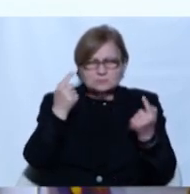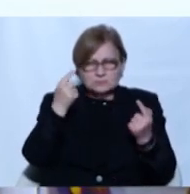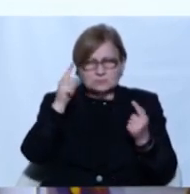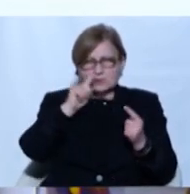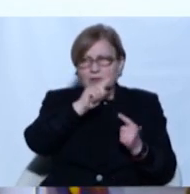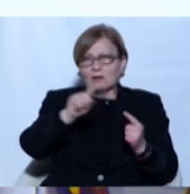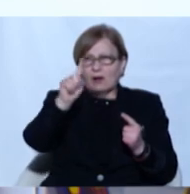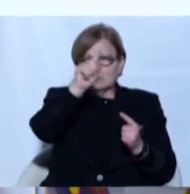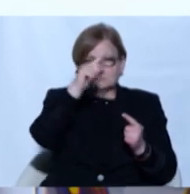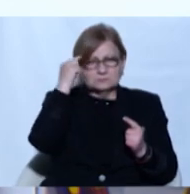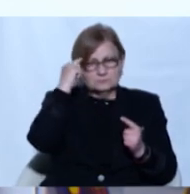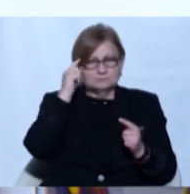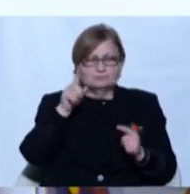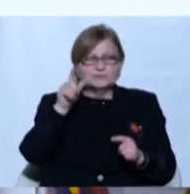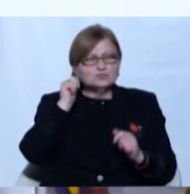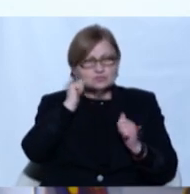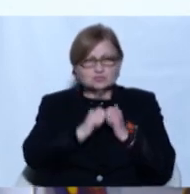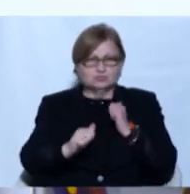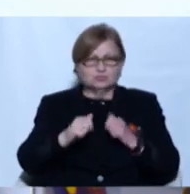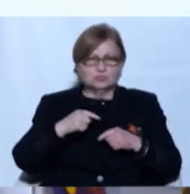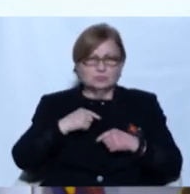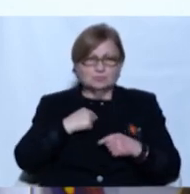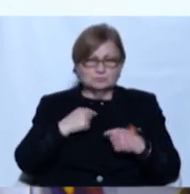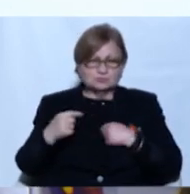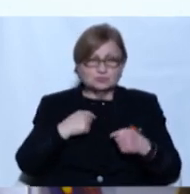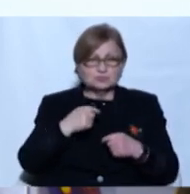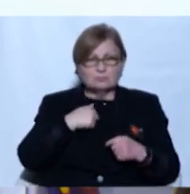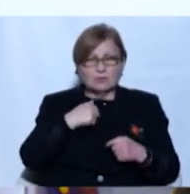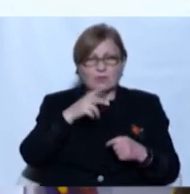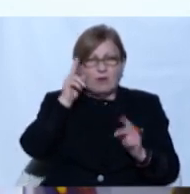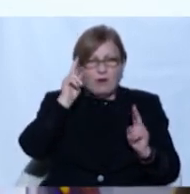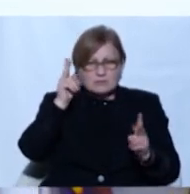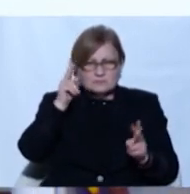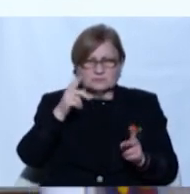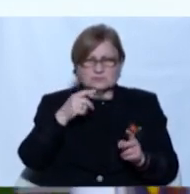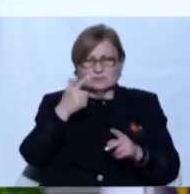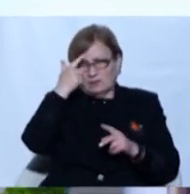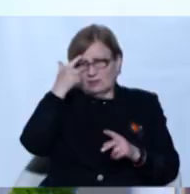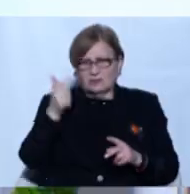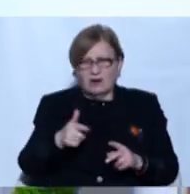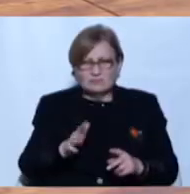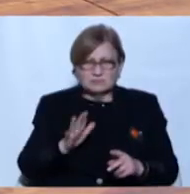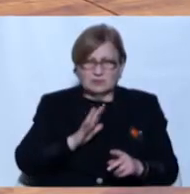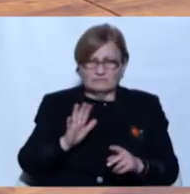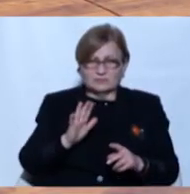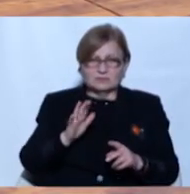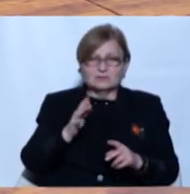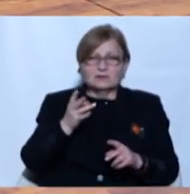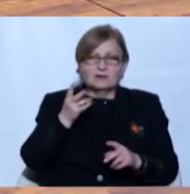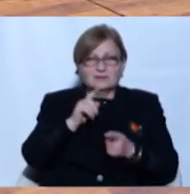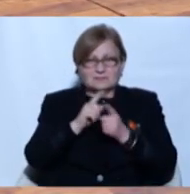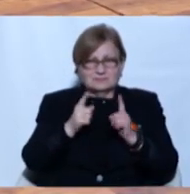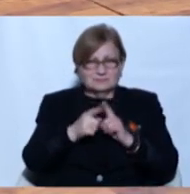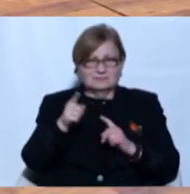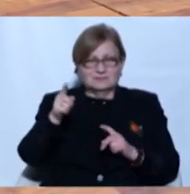ვინ იცის კიდევ თვითონ სულწუხს ესე იგი უცოდინარი ვიყავიო, რასაკვირველია ნეტა ბევრი იყოს ესეთი უცოდინარი კი ქვეყანაზე, მაგრამ